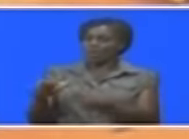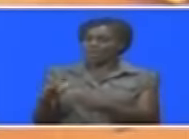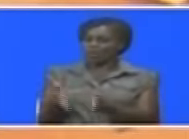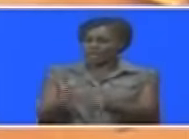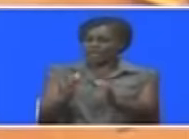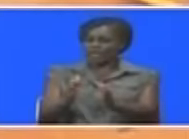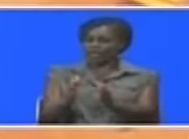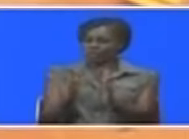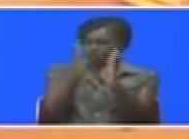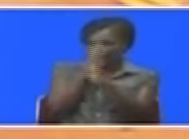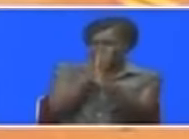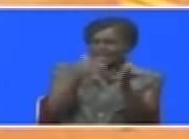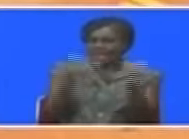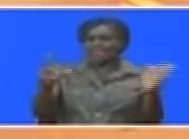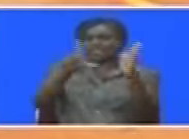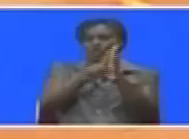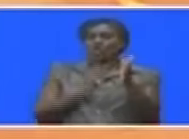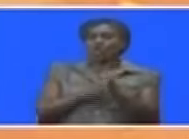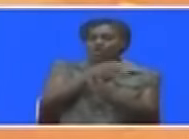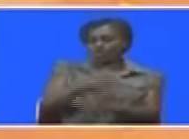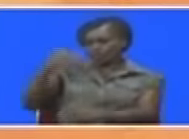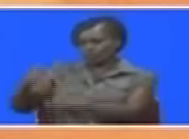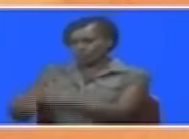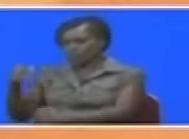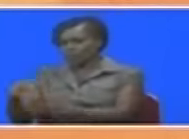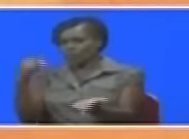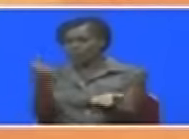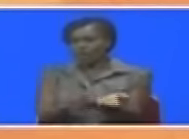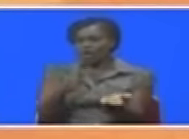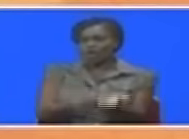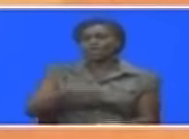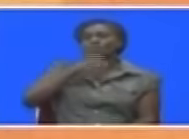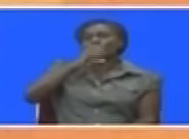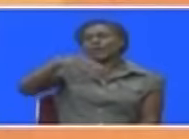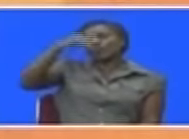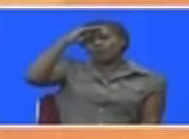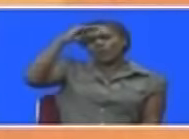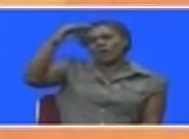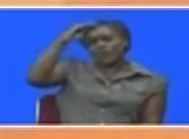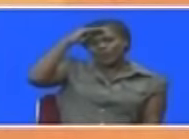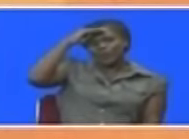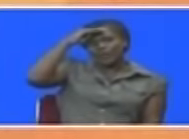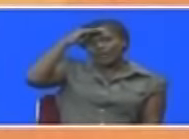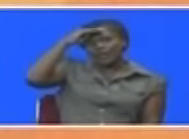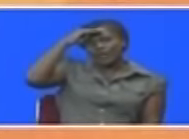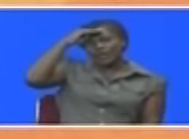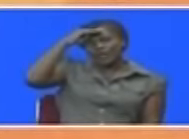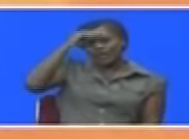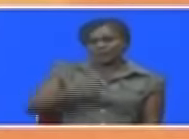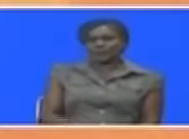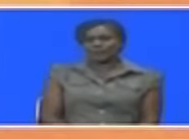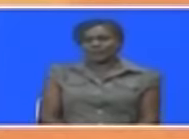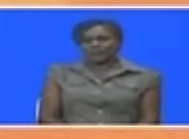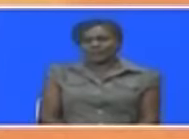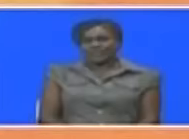kwa kufunga safari kuvuka boda kuelekea upande wa Uganda kupata kinywaji au tembo inayojulikana kama kamalwa.